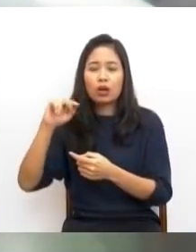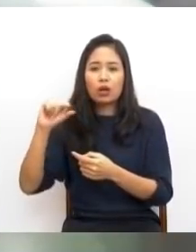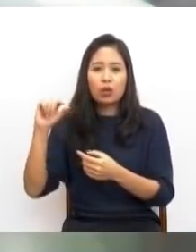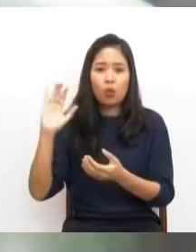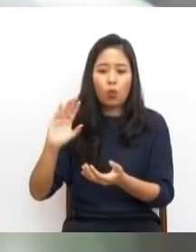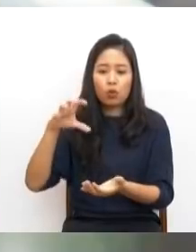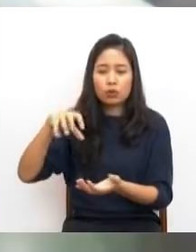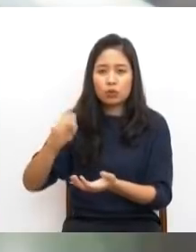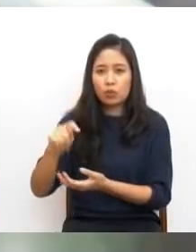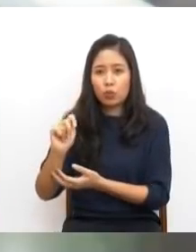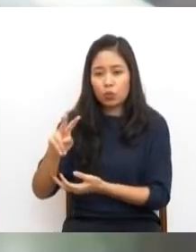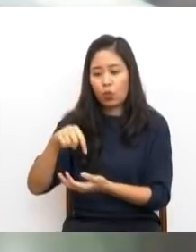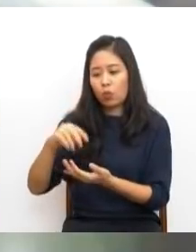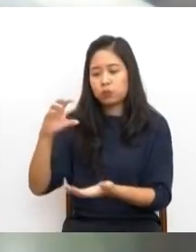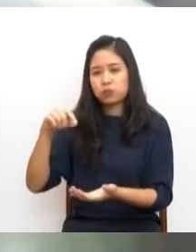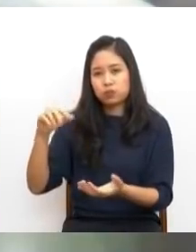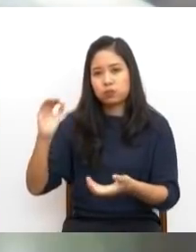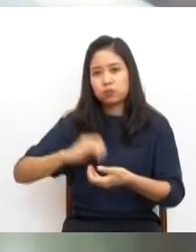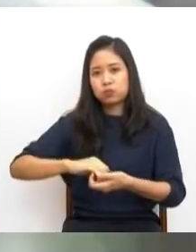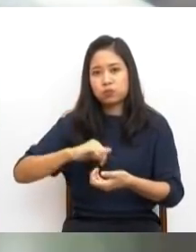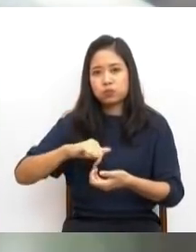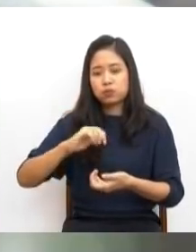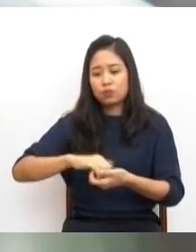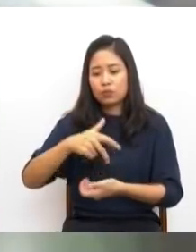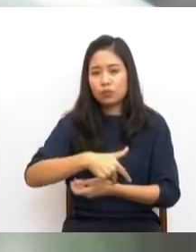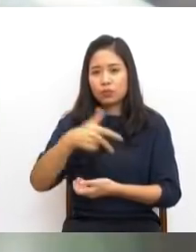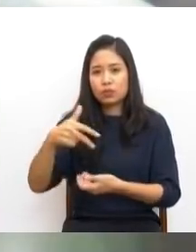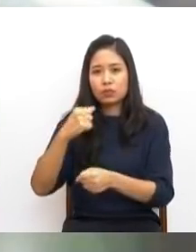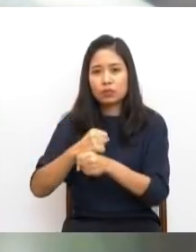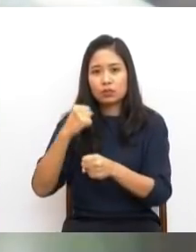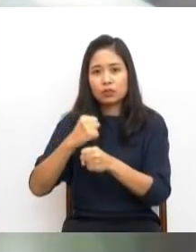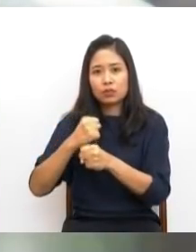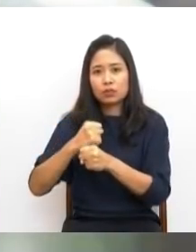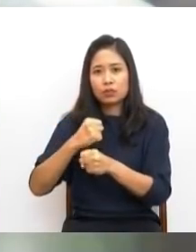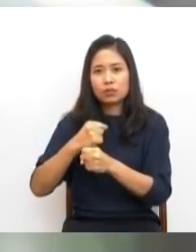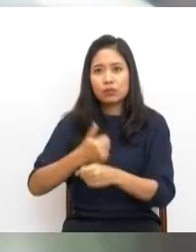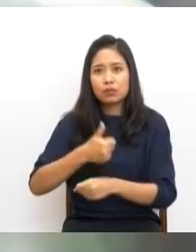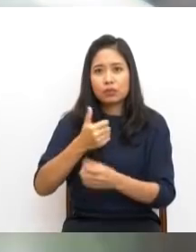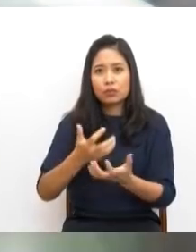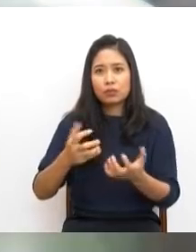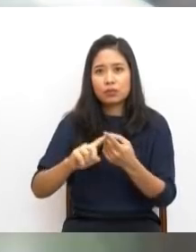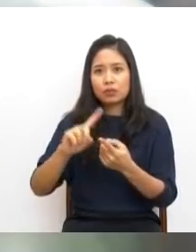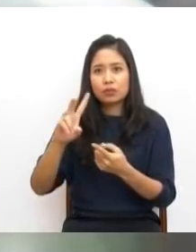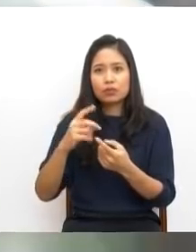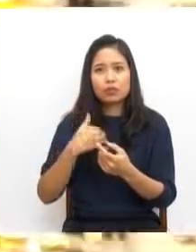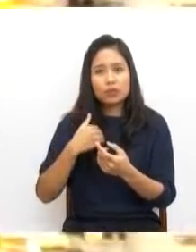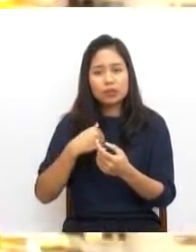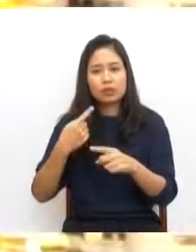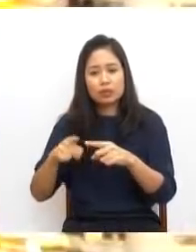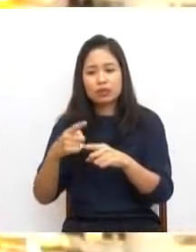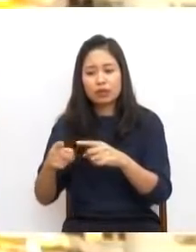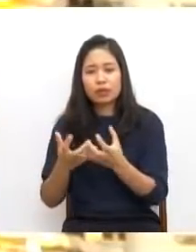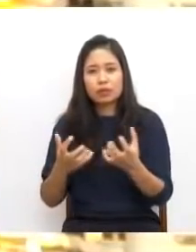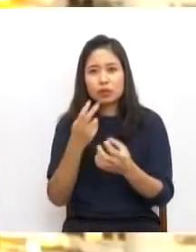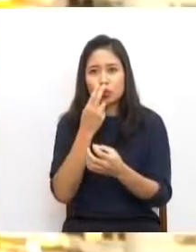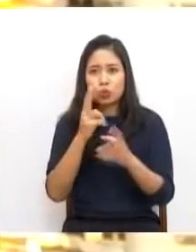มีอยู่แล้วครับผมซึ่งเป็นภาพรวมแล้วกันครับอาจจะไม่ได้เป็นคลิปที่ชนะเลิศแต่เป็นภาพรวมของคุณครู คุณครูทุกคนที่ส่งแบบทั้งหลายที่ส่งเข้ามา ผลต